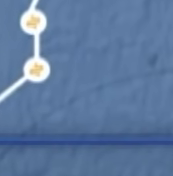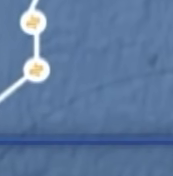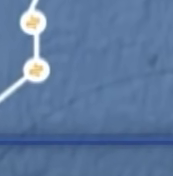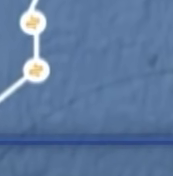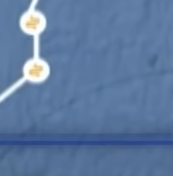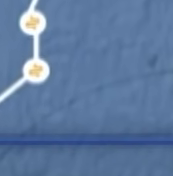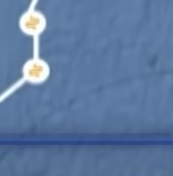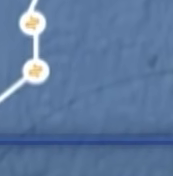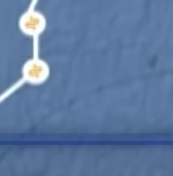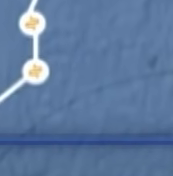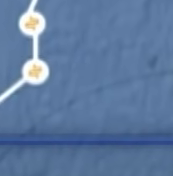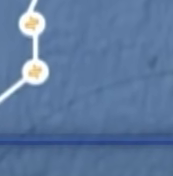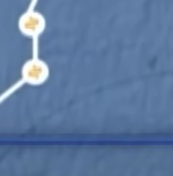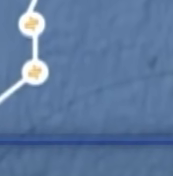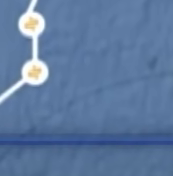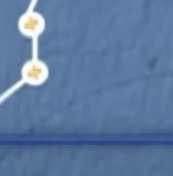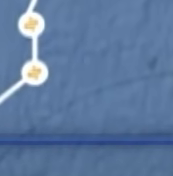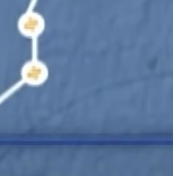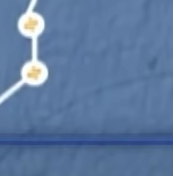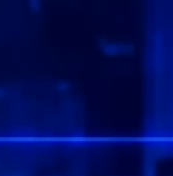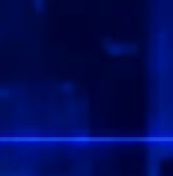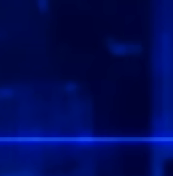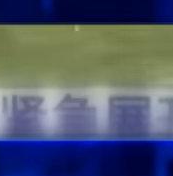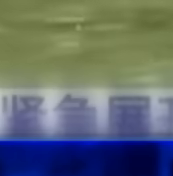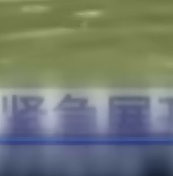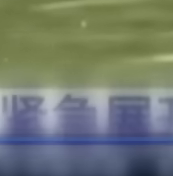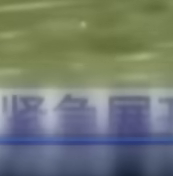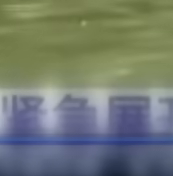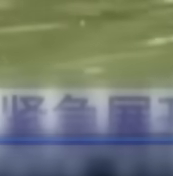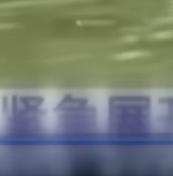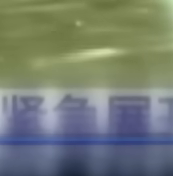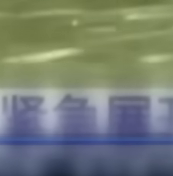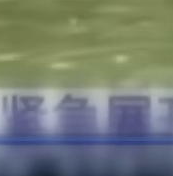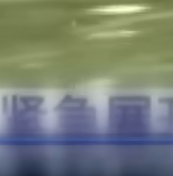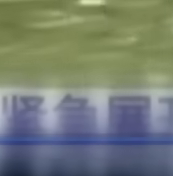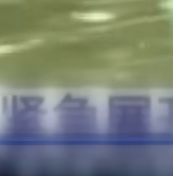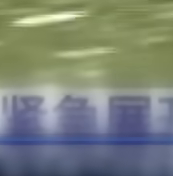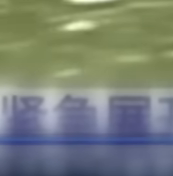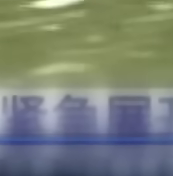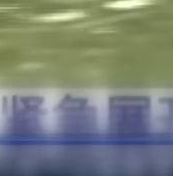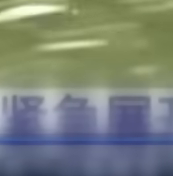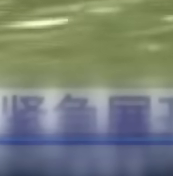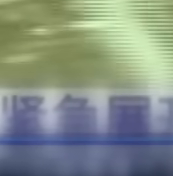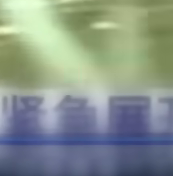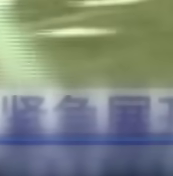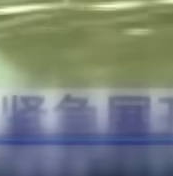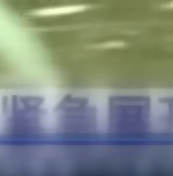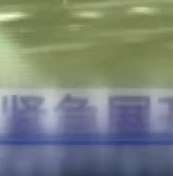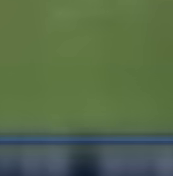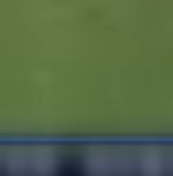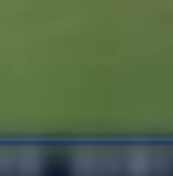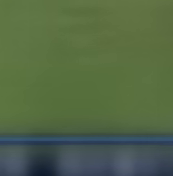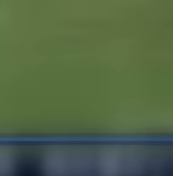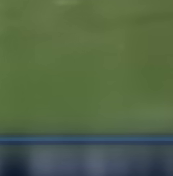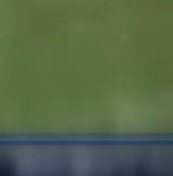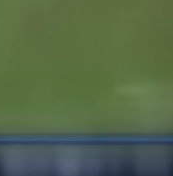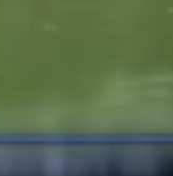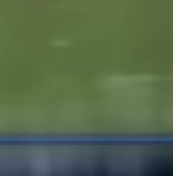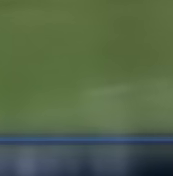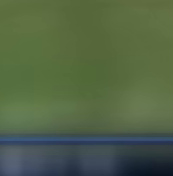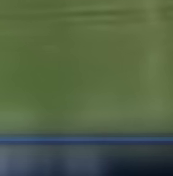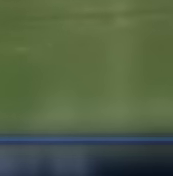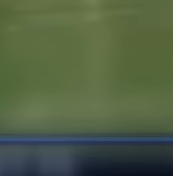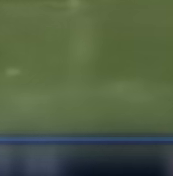nga ba ng kanilang military force? 70 buhaya pinaghahanap matapos makawala sa kasagsagan ng baha